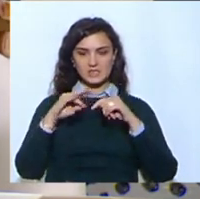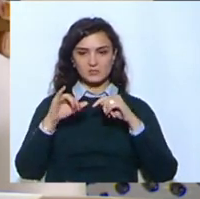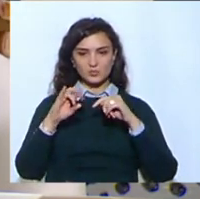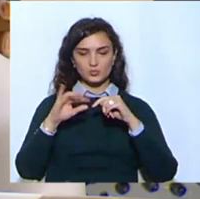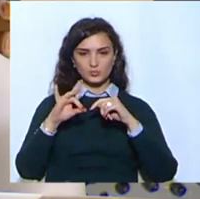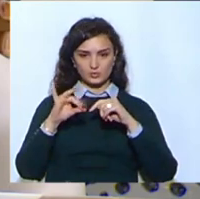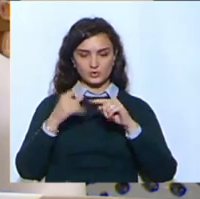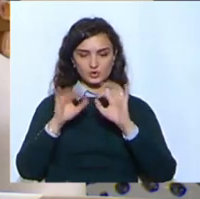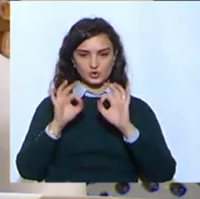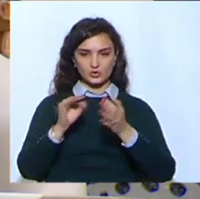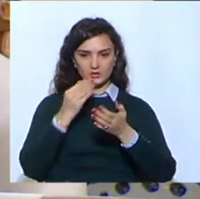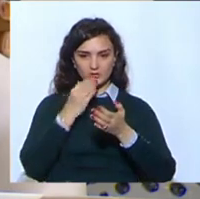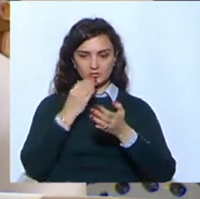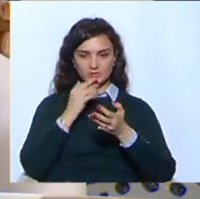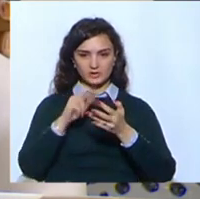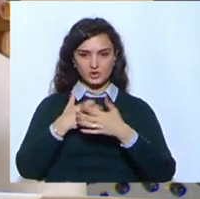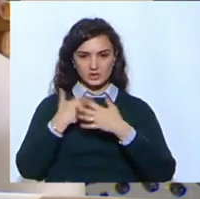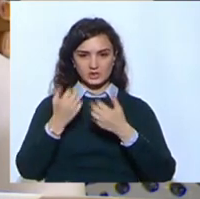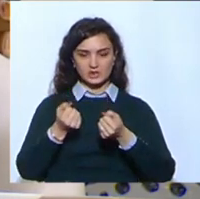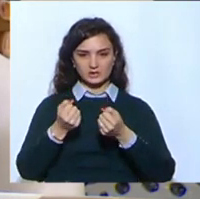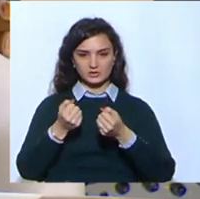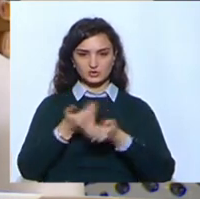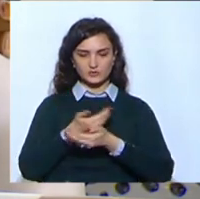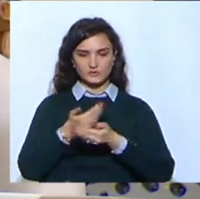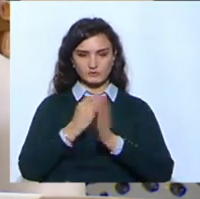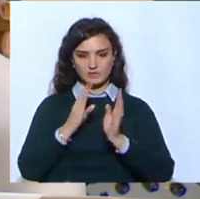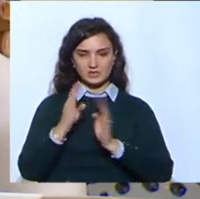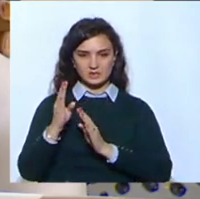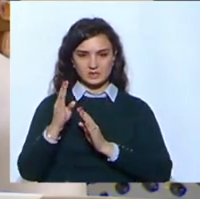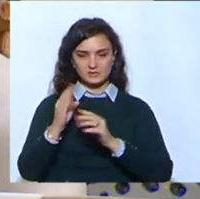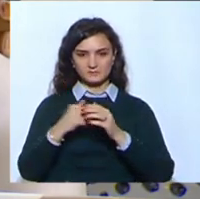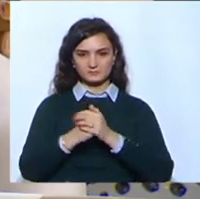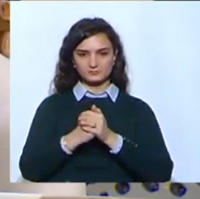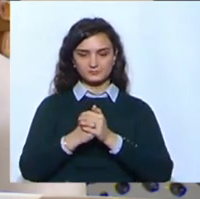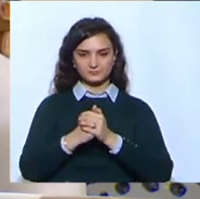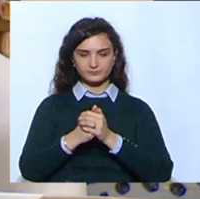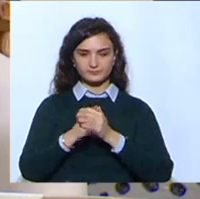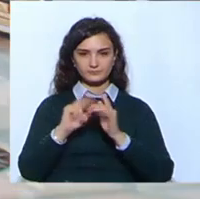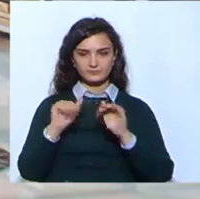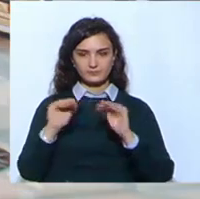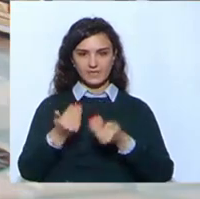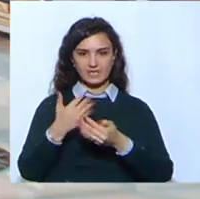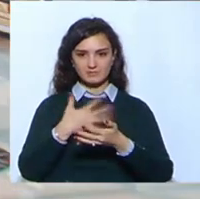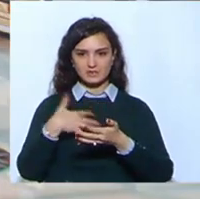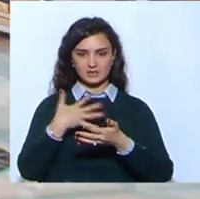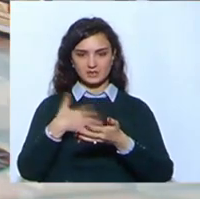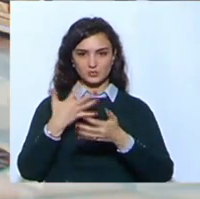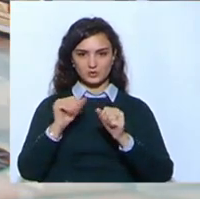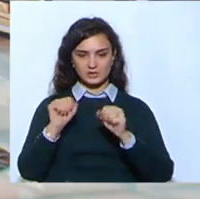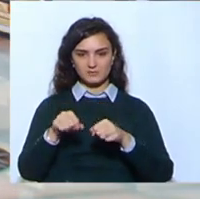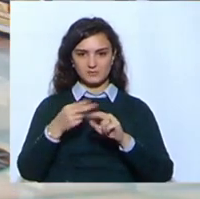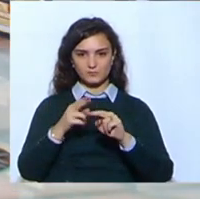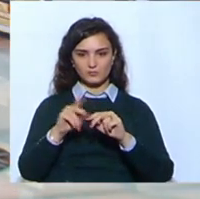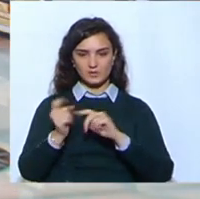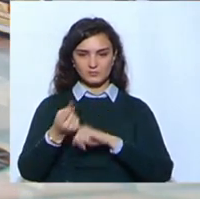ახსენეთ, სწორი კვებით, ჯანსაღი ცხოვრების წესით და აკლების სტრესით, ესე ვთქვა, თუ ეს შესაძლებელია, იმიტომ